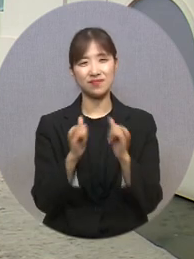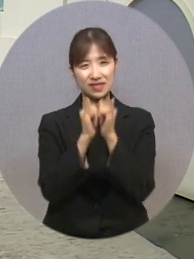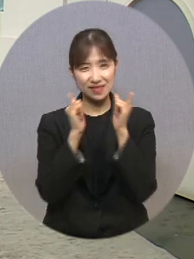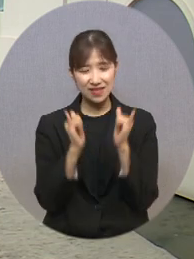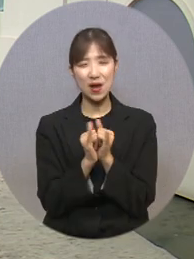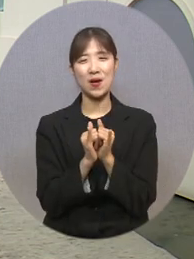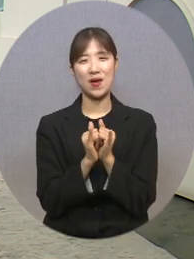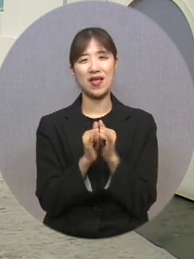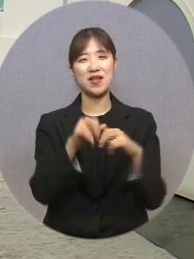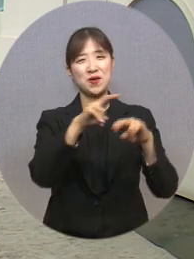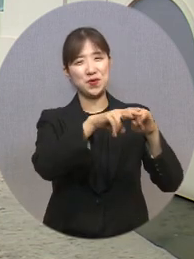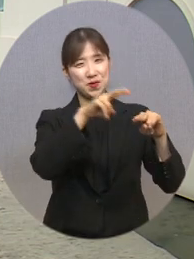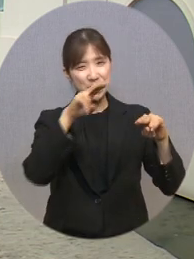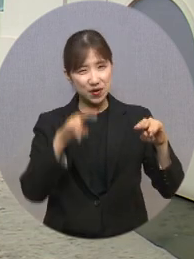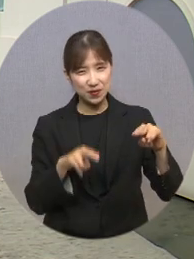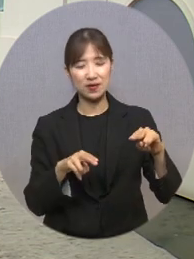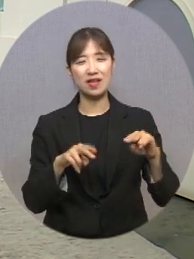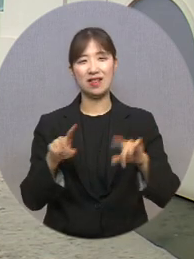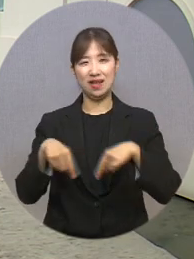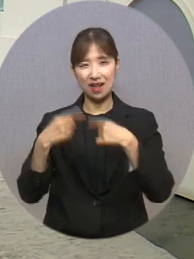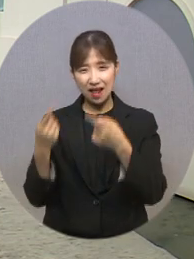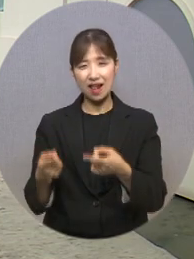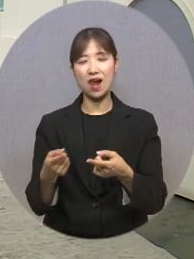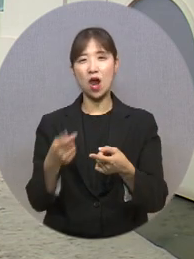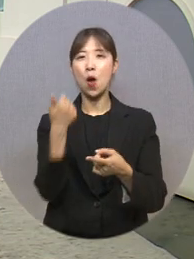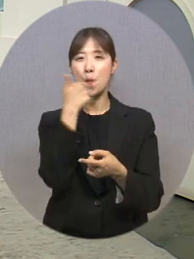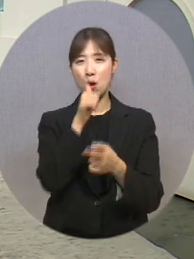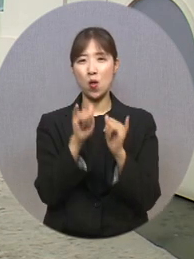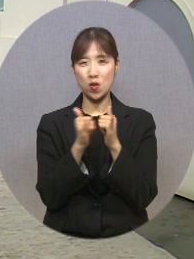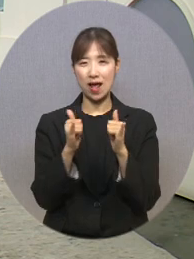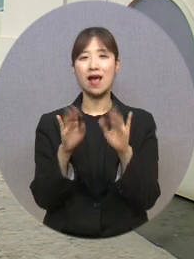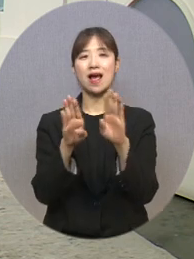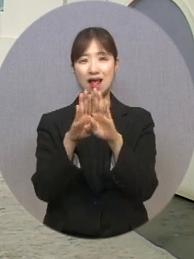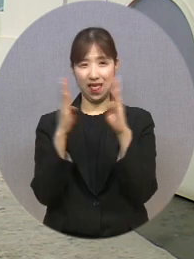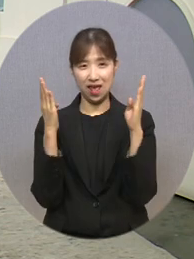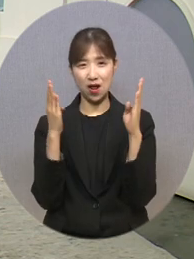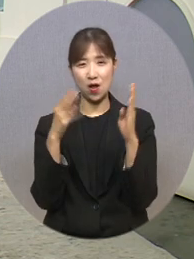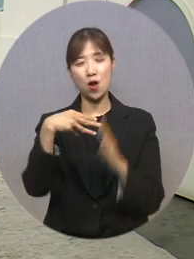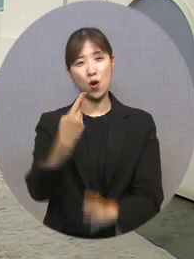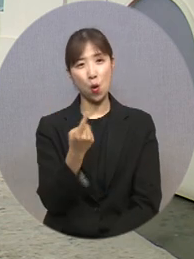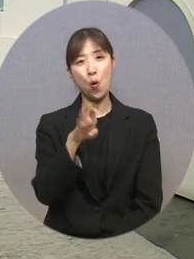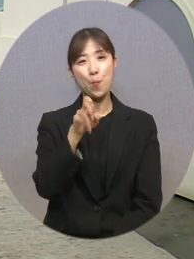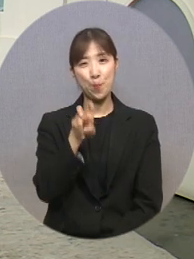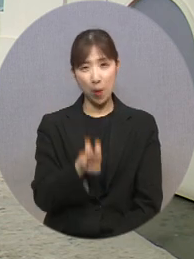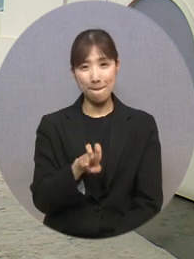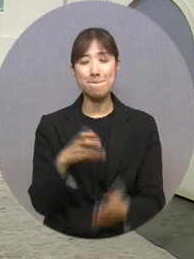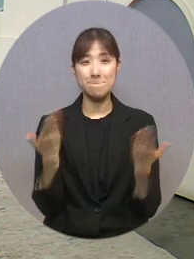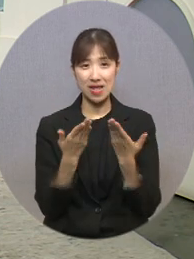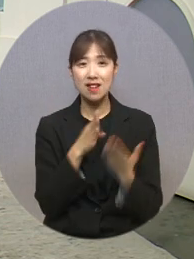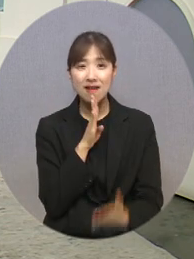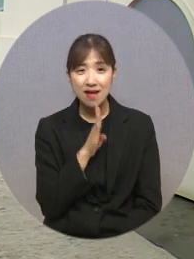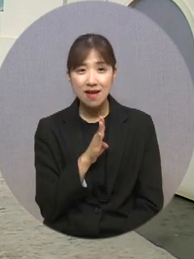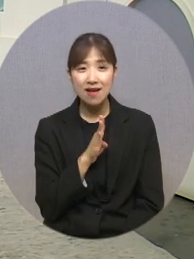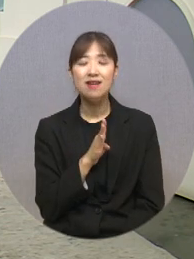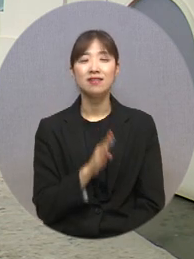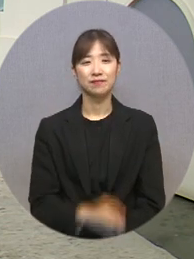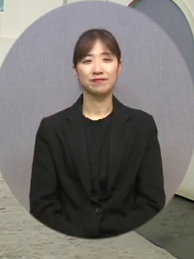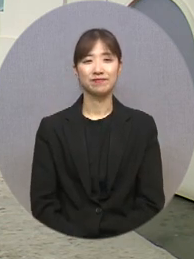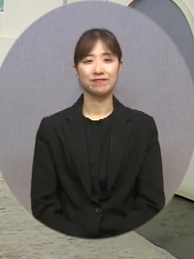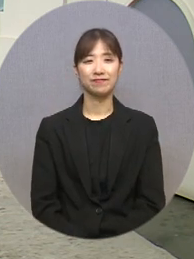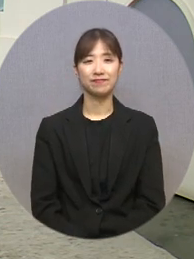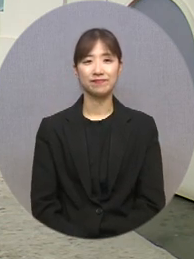나가서 변호사 개업을 하시거나 로펌에 예, 예. 가거나 이제 그러신다 이런. 예.